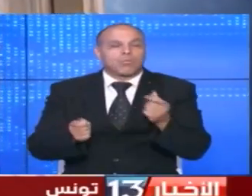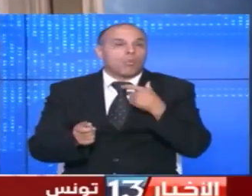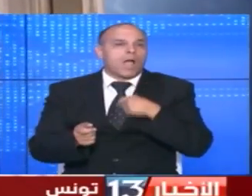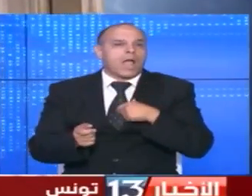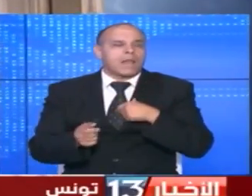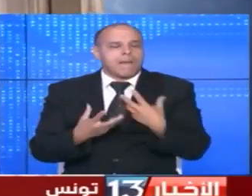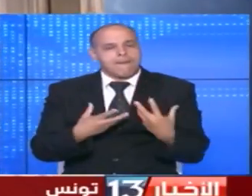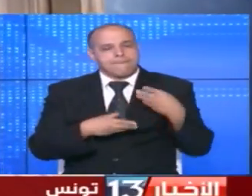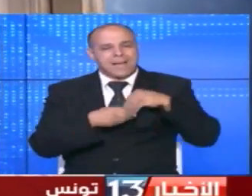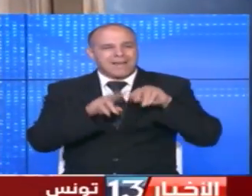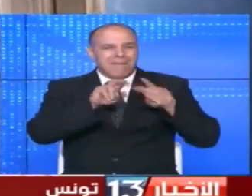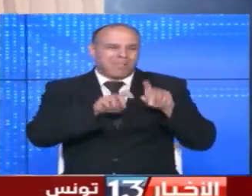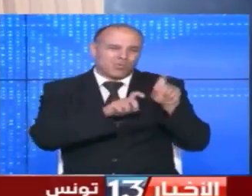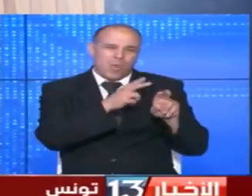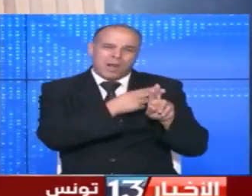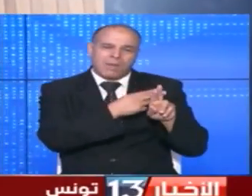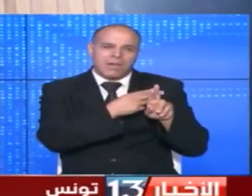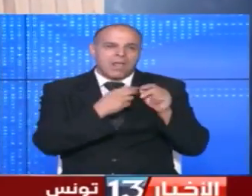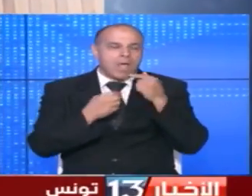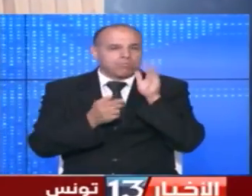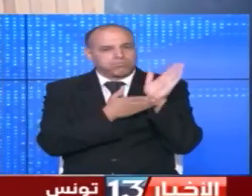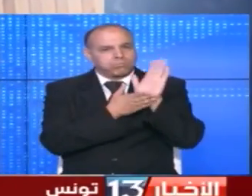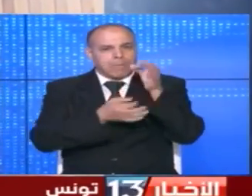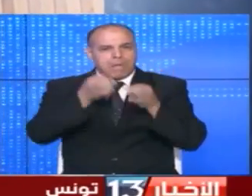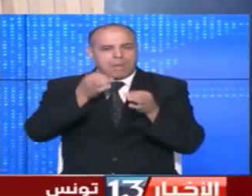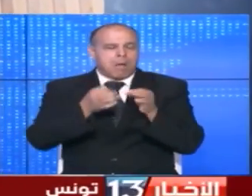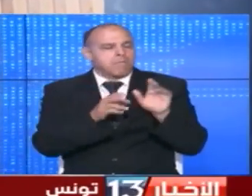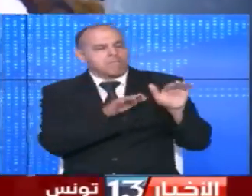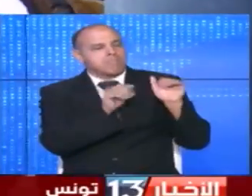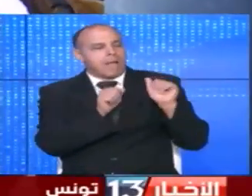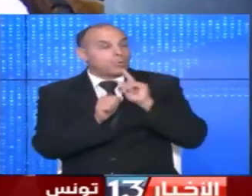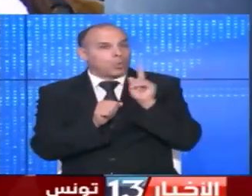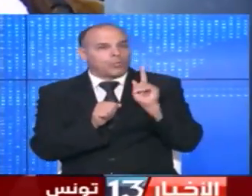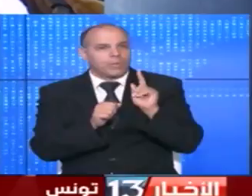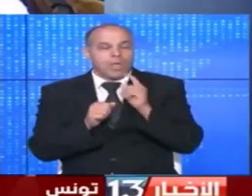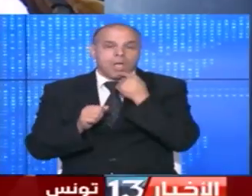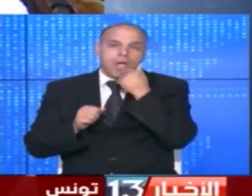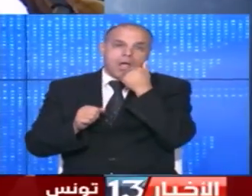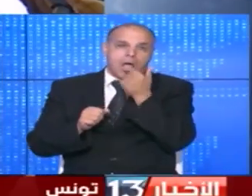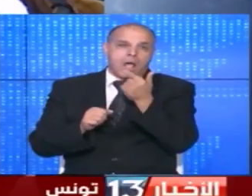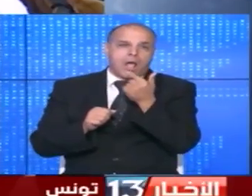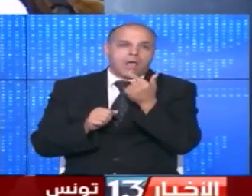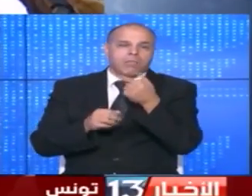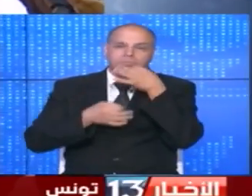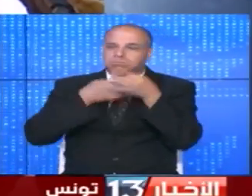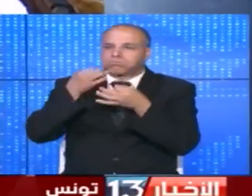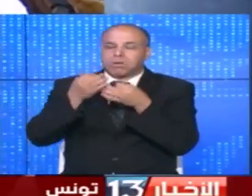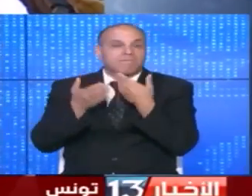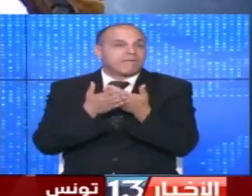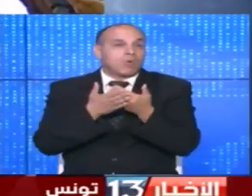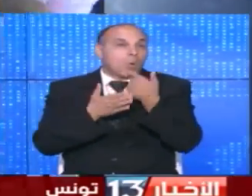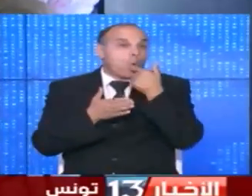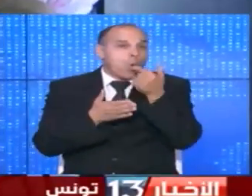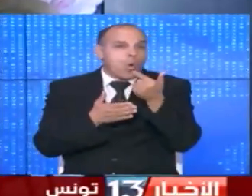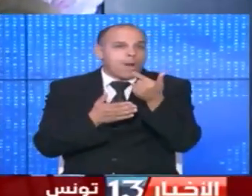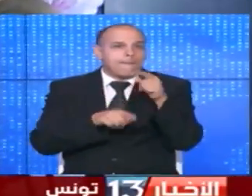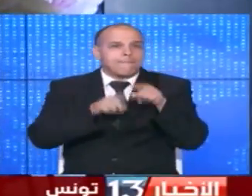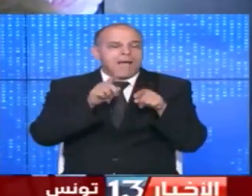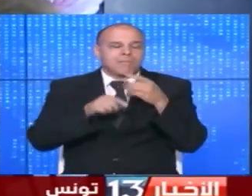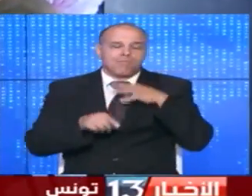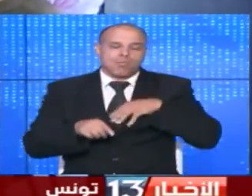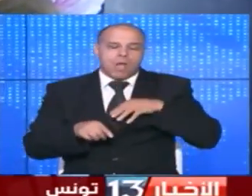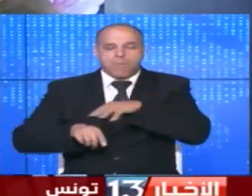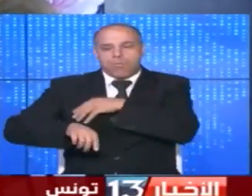المشمولين بالبحث لعدم المثول امام قاضي التحقيق واشارت الى ان الاقوال والافعال الصادره عن بعض المحامين